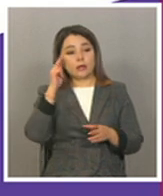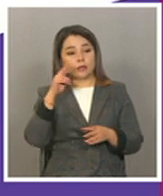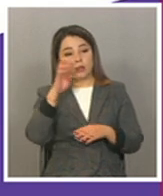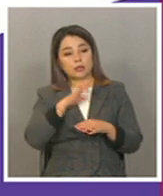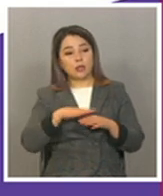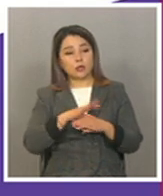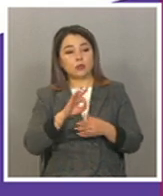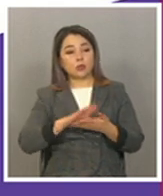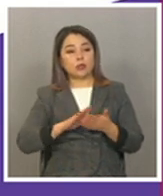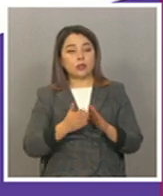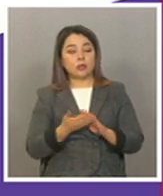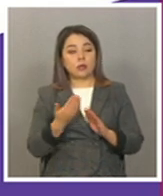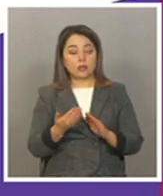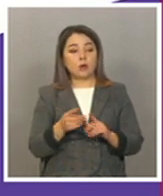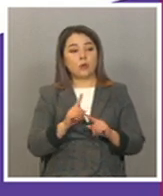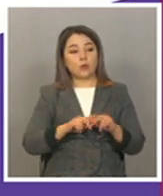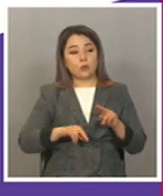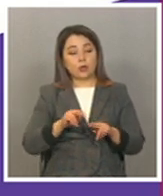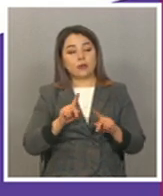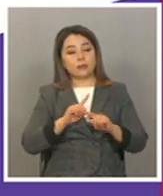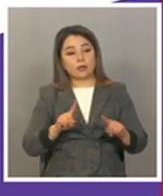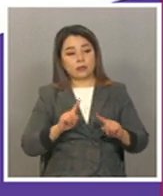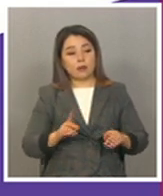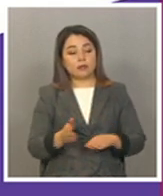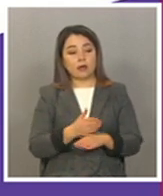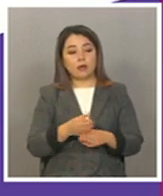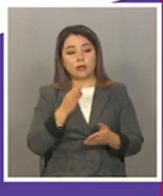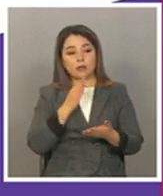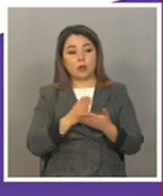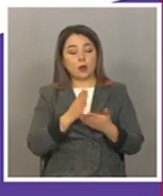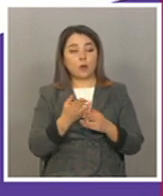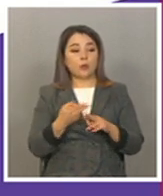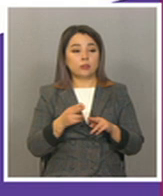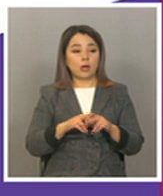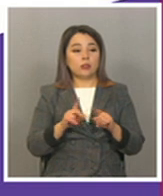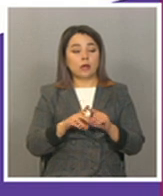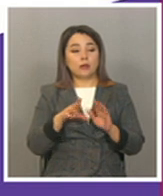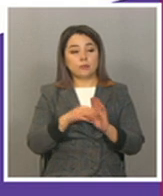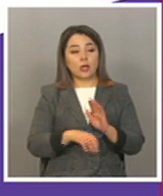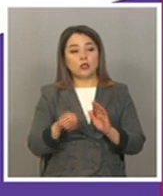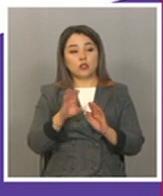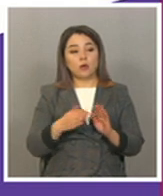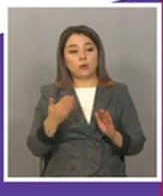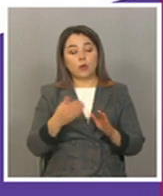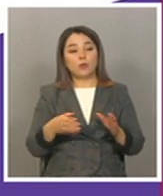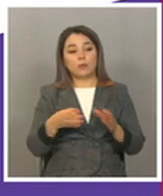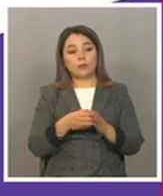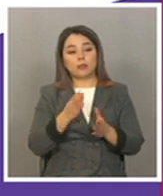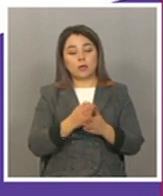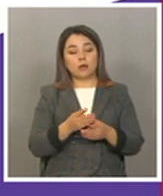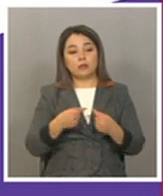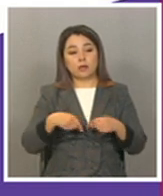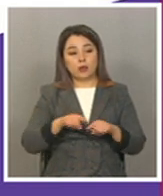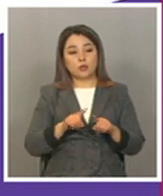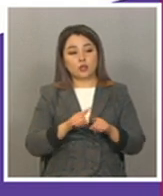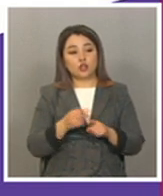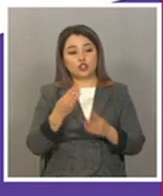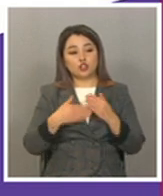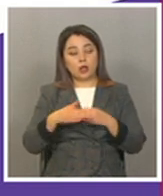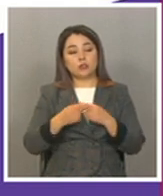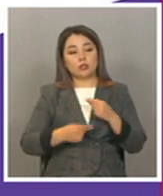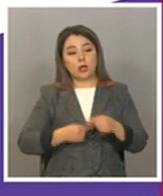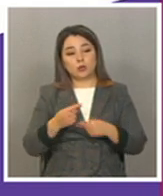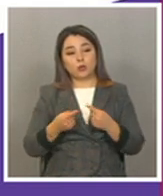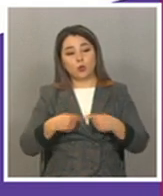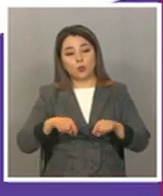әлеуметтік құрылымдық ерекшеліктерін талдадық. Сонымен қатар, Еуропа отаршылдық экспансиясының шығыстың дәстүрлі